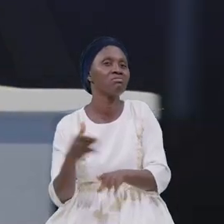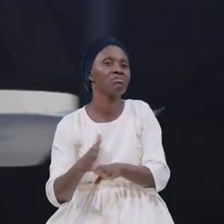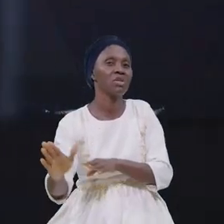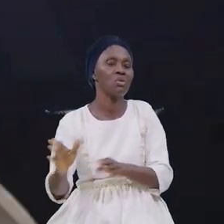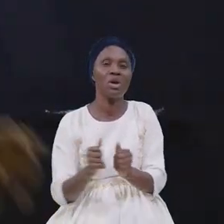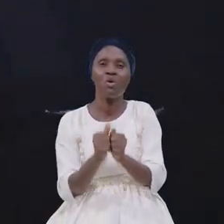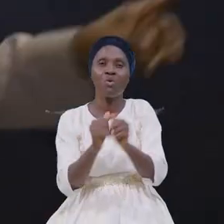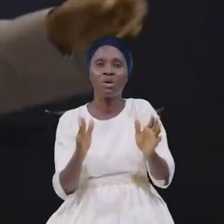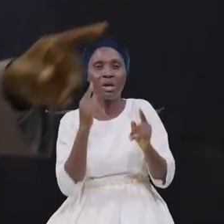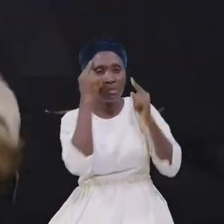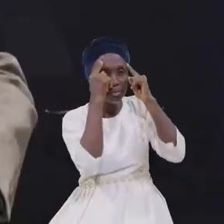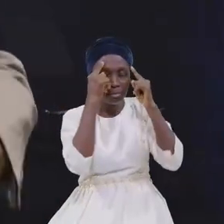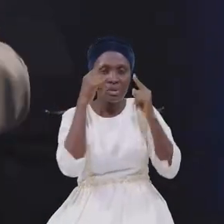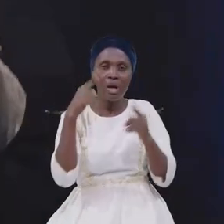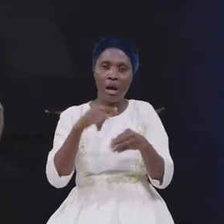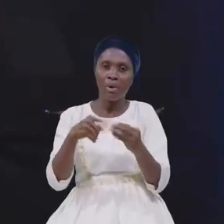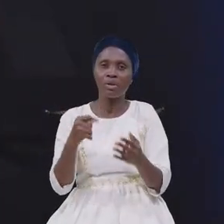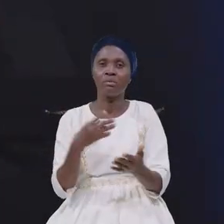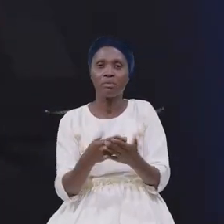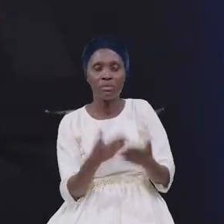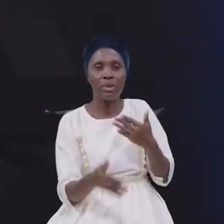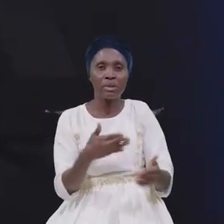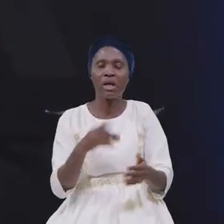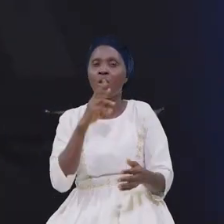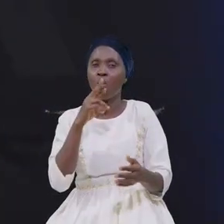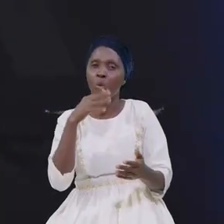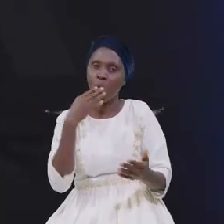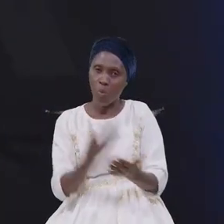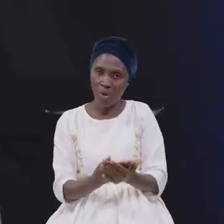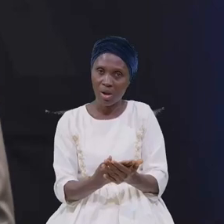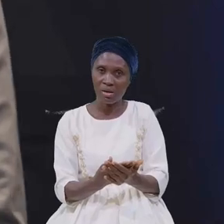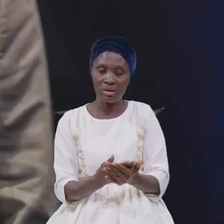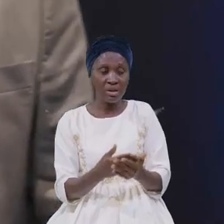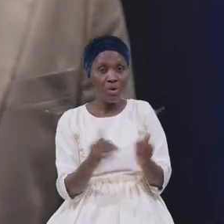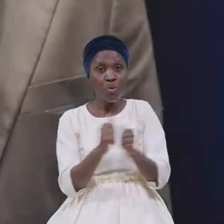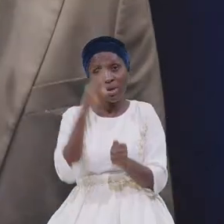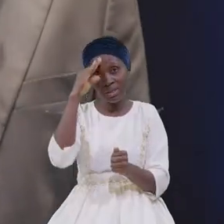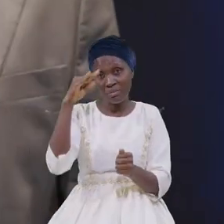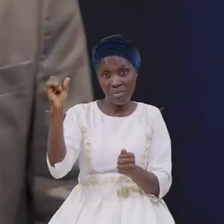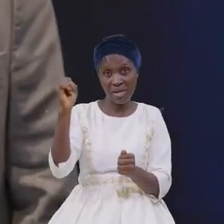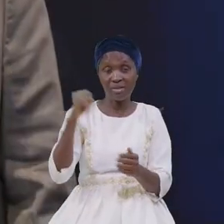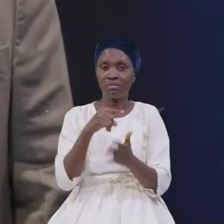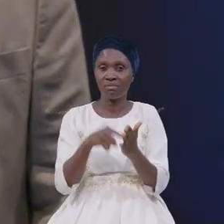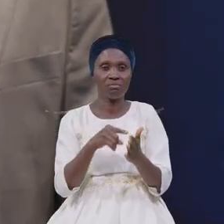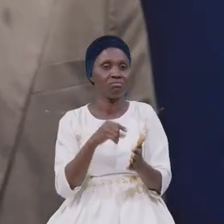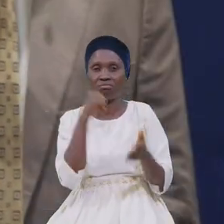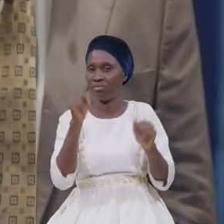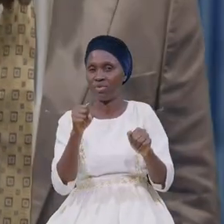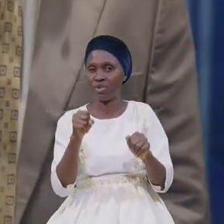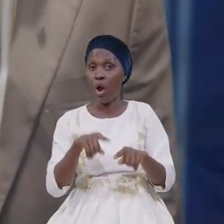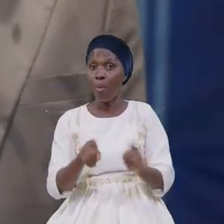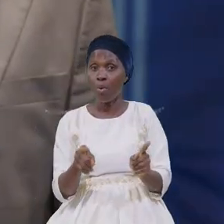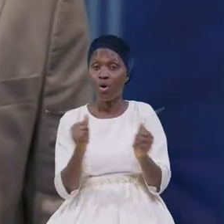sans considérer bien l'affaire. Aux hommes, cela est impossible,